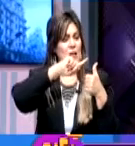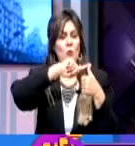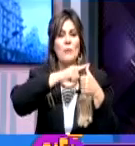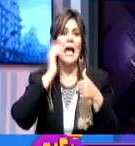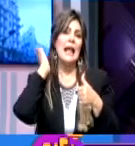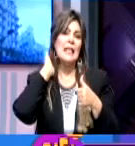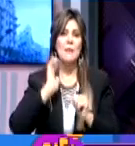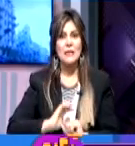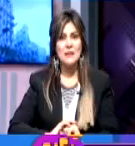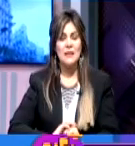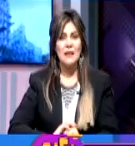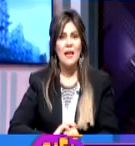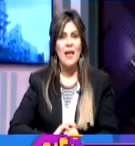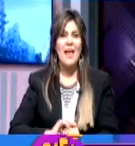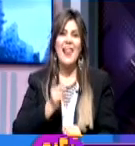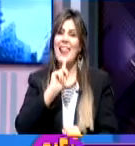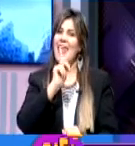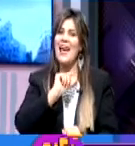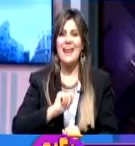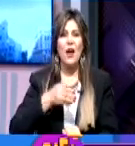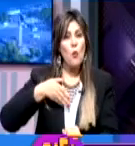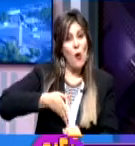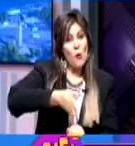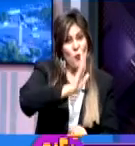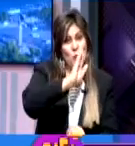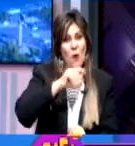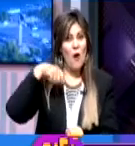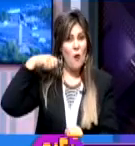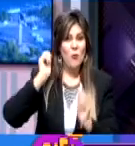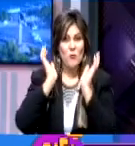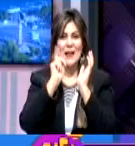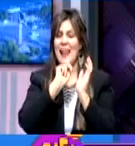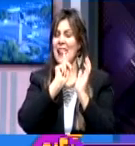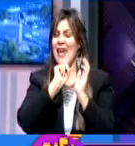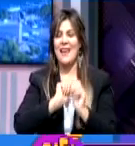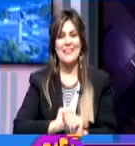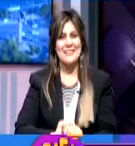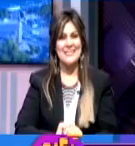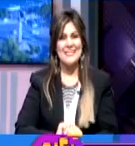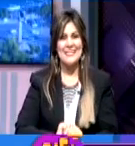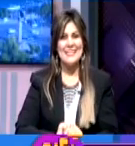وتعالى لذوي الهمم او ذوي الاحتياجات كما يطلق على الالفاظ.